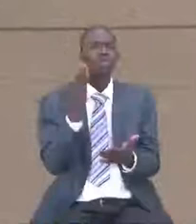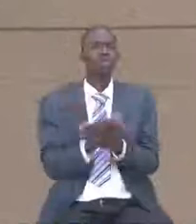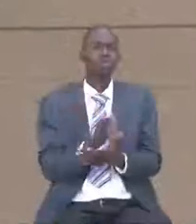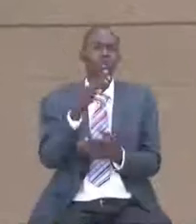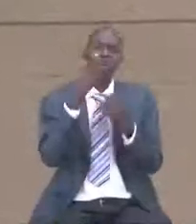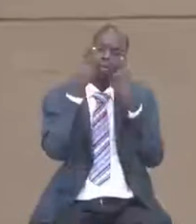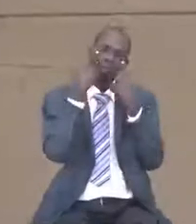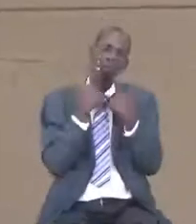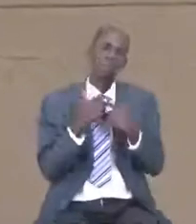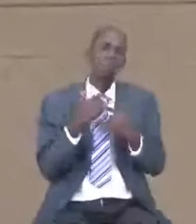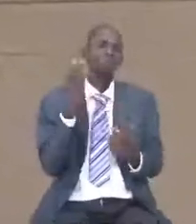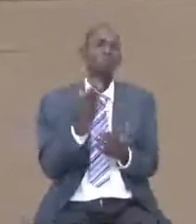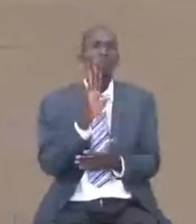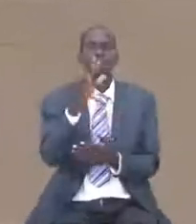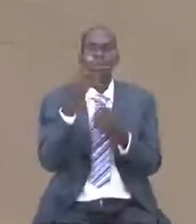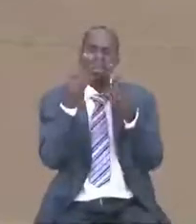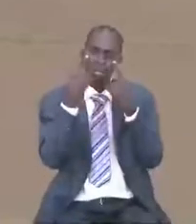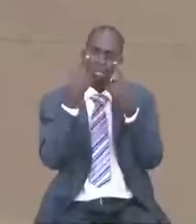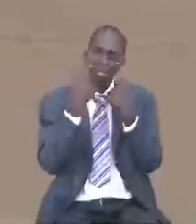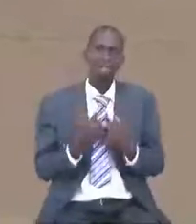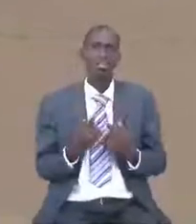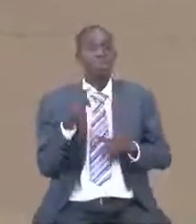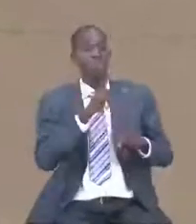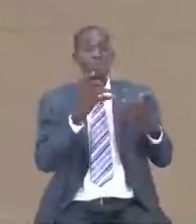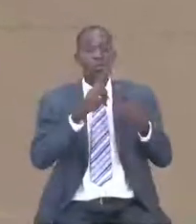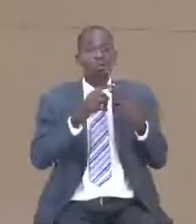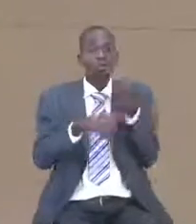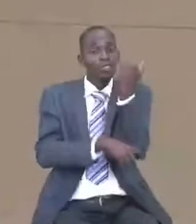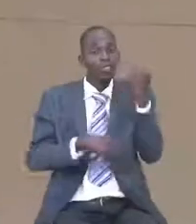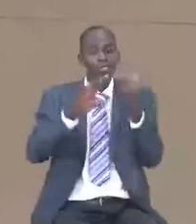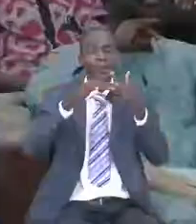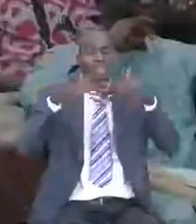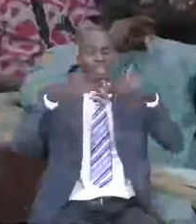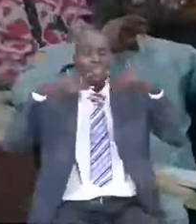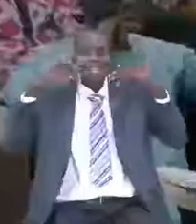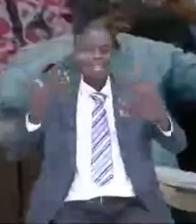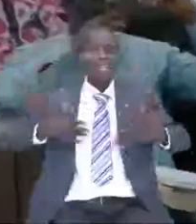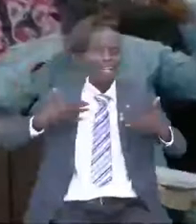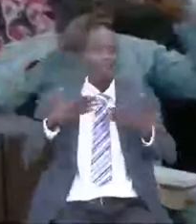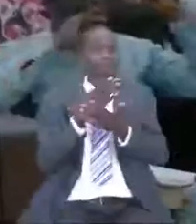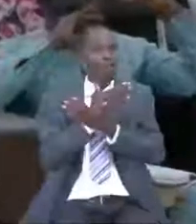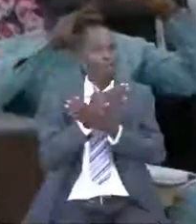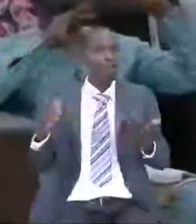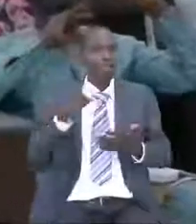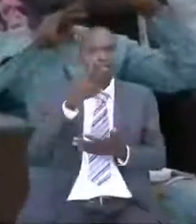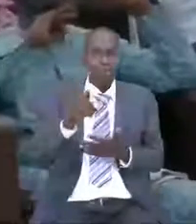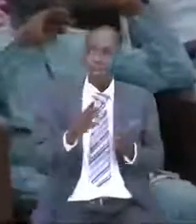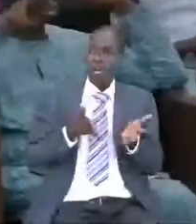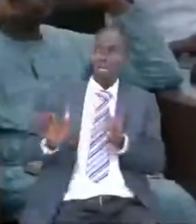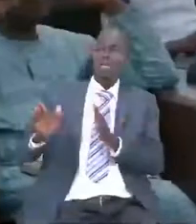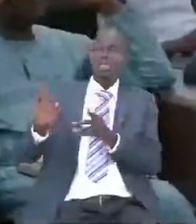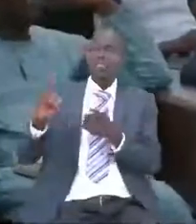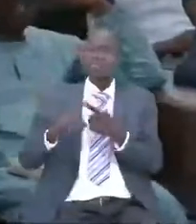tes larmes. Efface les larmes. Ils veulent ôter ton sourire, ta joie, ton sourire. Commence à rire. Parfois,